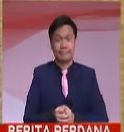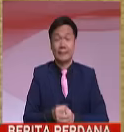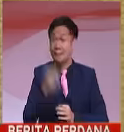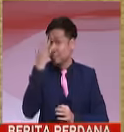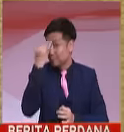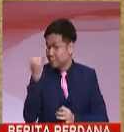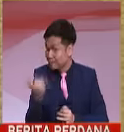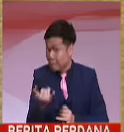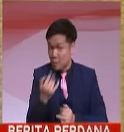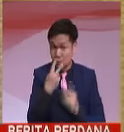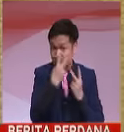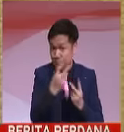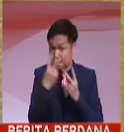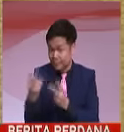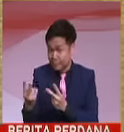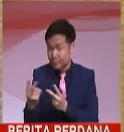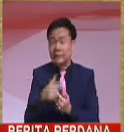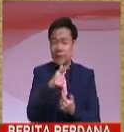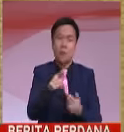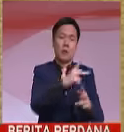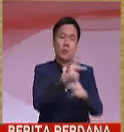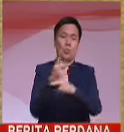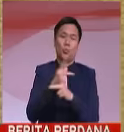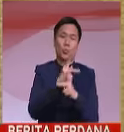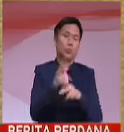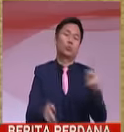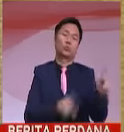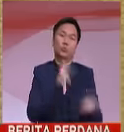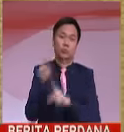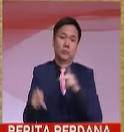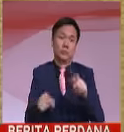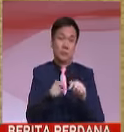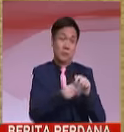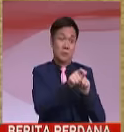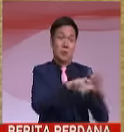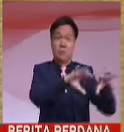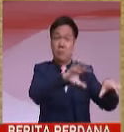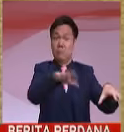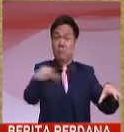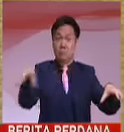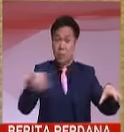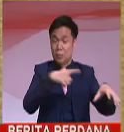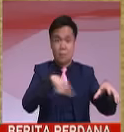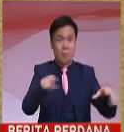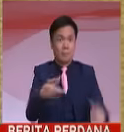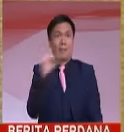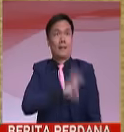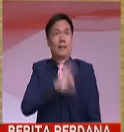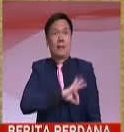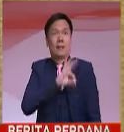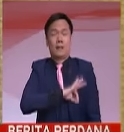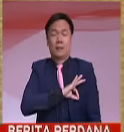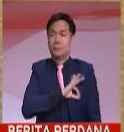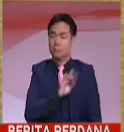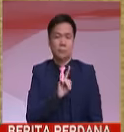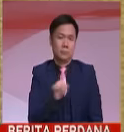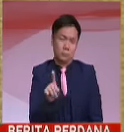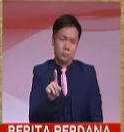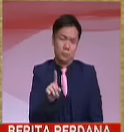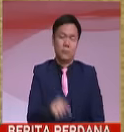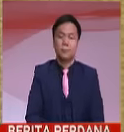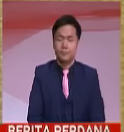betul San bagi melindungi berguna daripada activity pengambilan keuntungan yang berlebihan